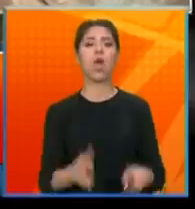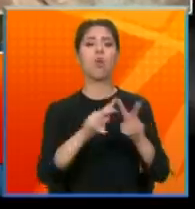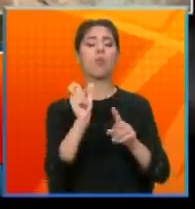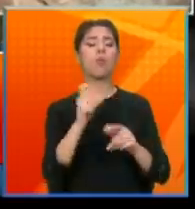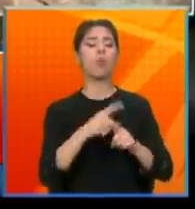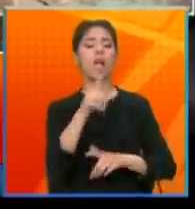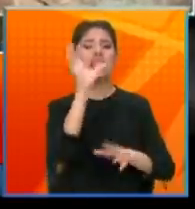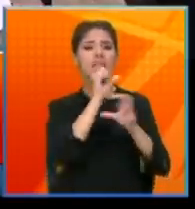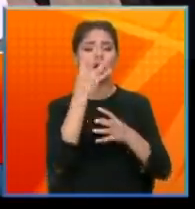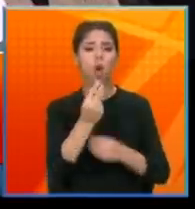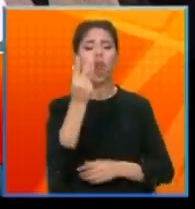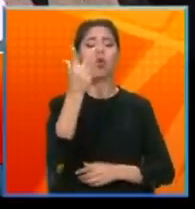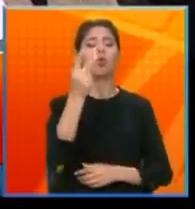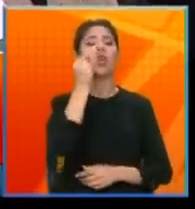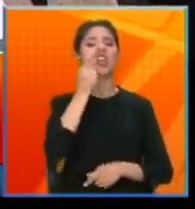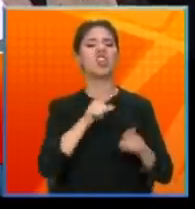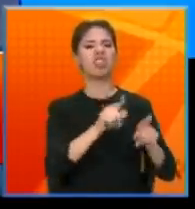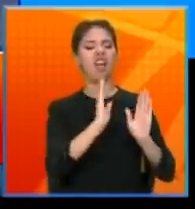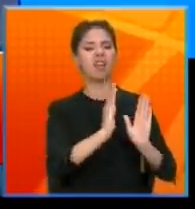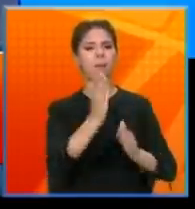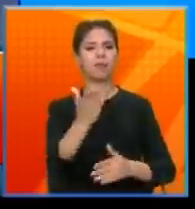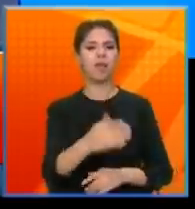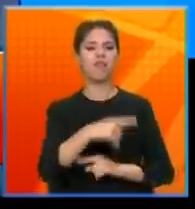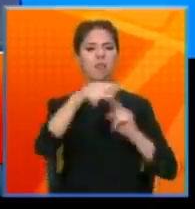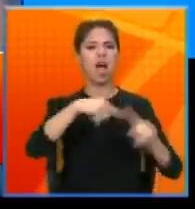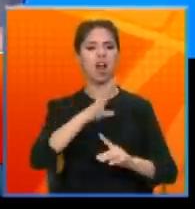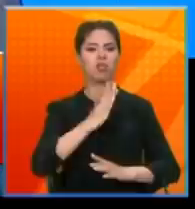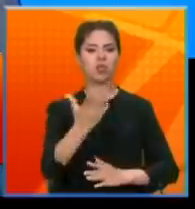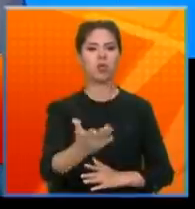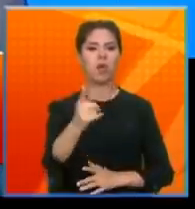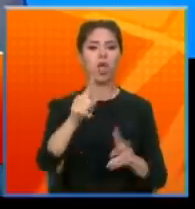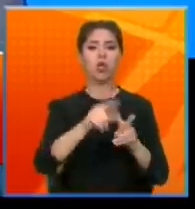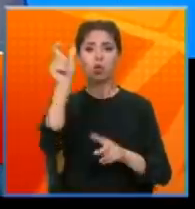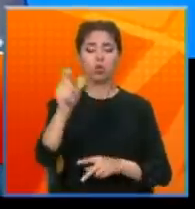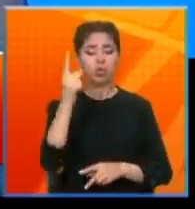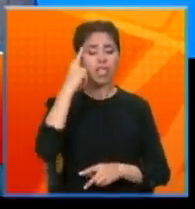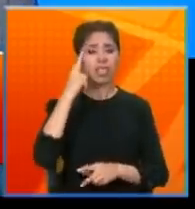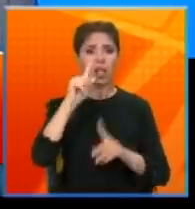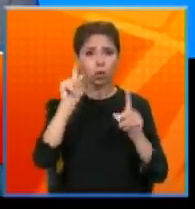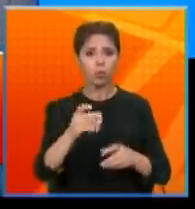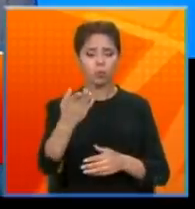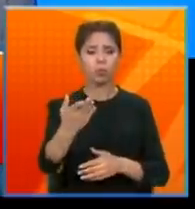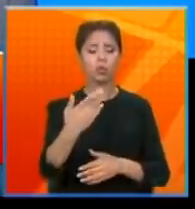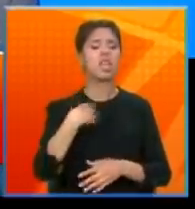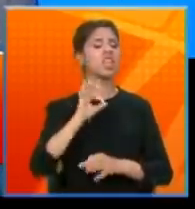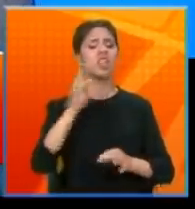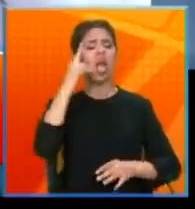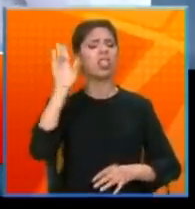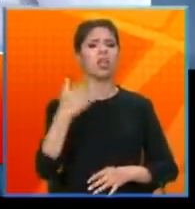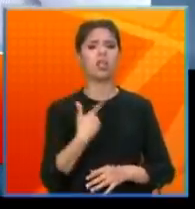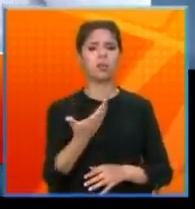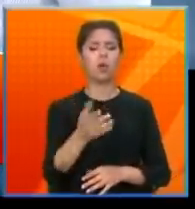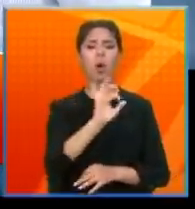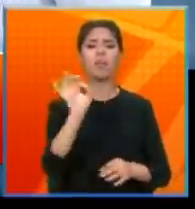Anlı sır olan 3 kişinin izini sürmeye devam etti. Tanır mısınız Nurten'i? Eda da burada, Eda'yı da tanımıyorum. Nurten'i de hiç görmediniz. Hiçbir